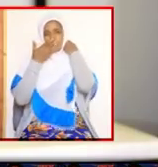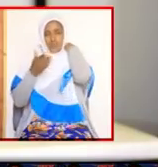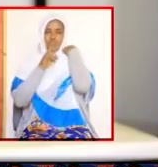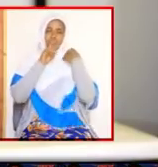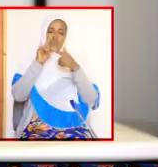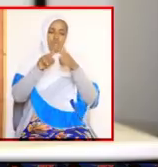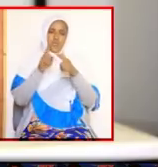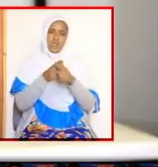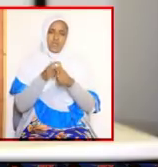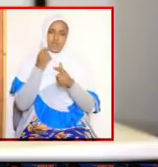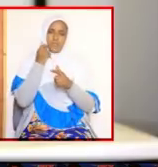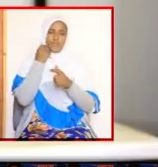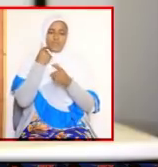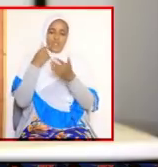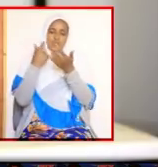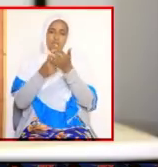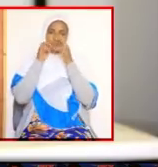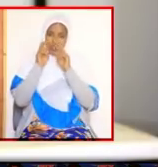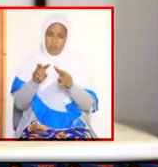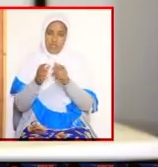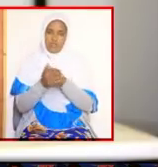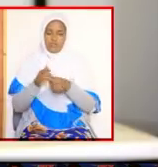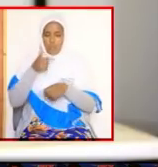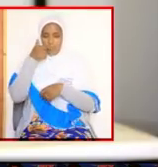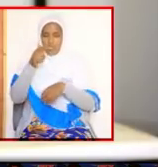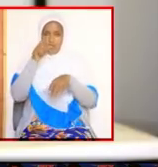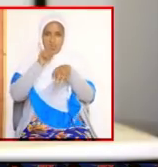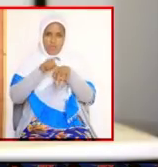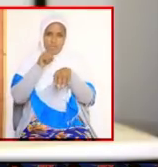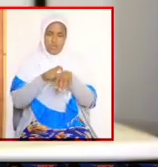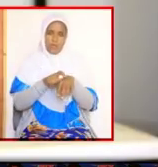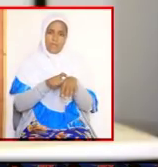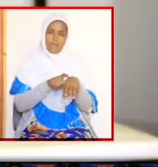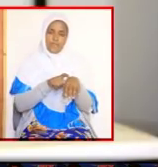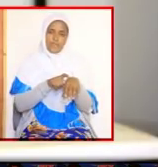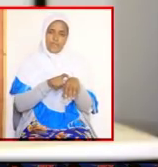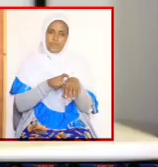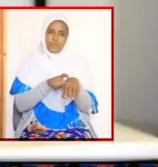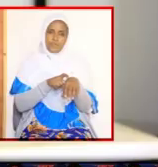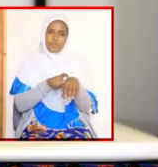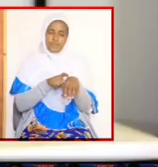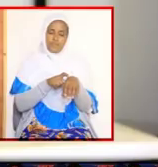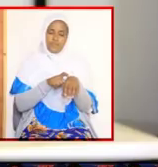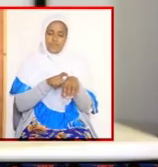ነው። እንግዲህ ይህን በተመለከተ በምንናገርበት ጊዜ